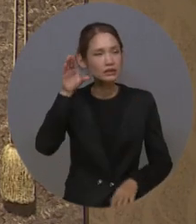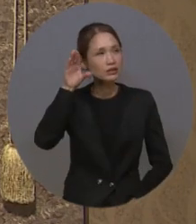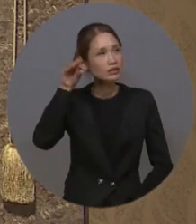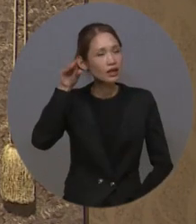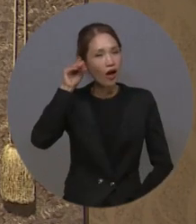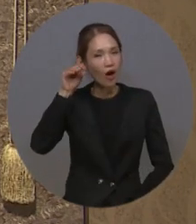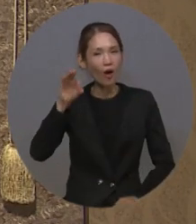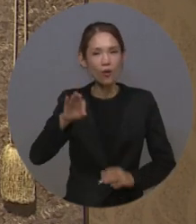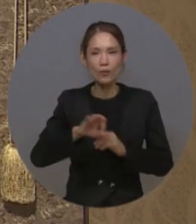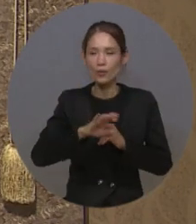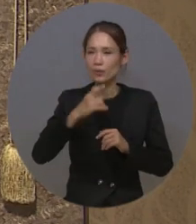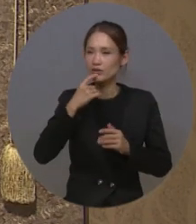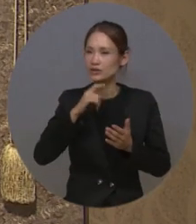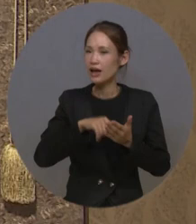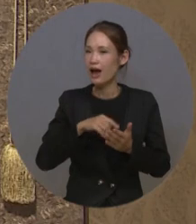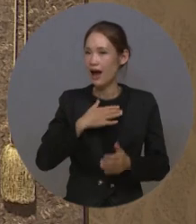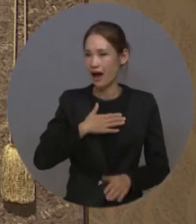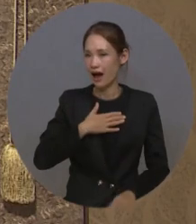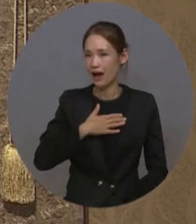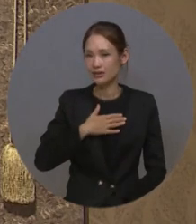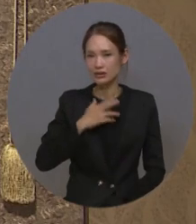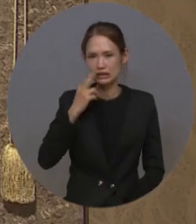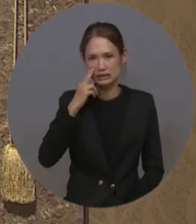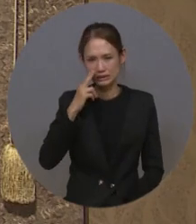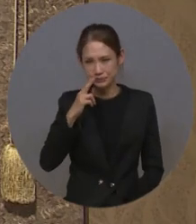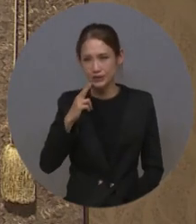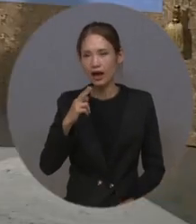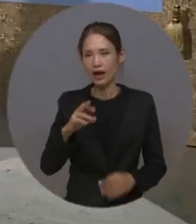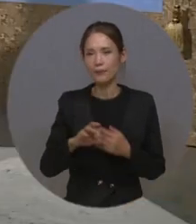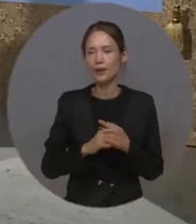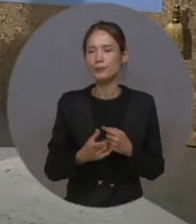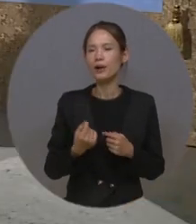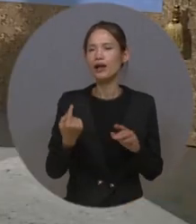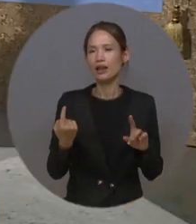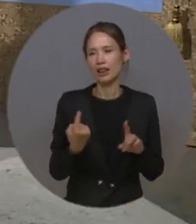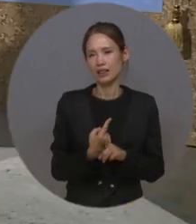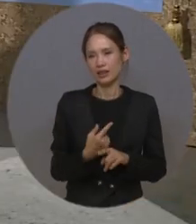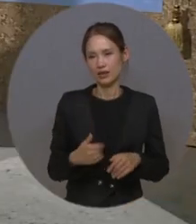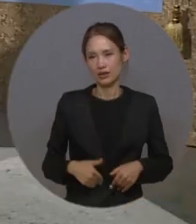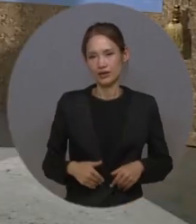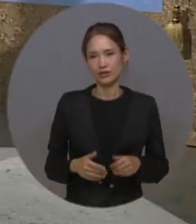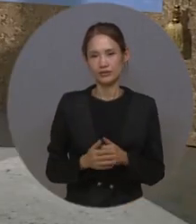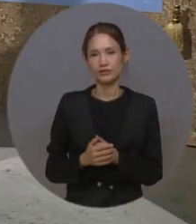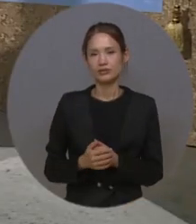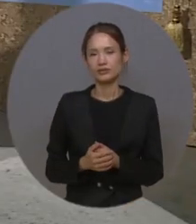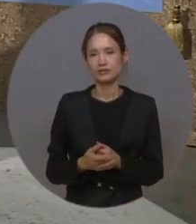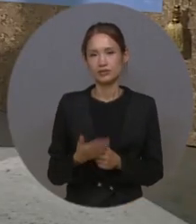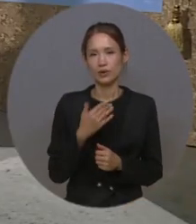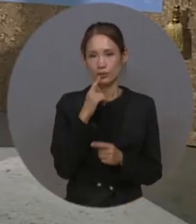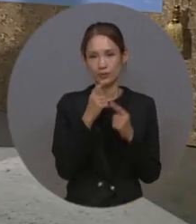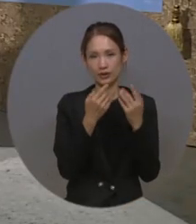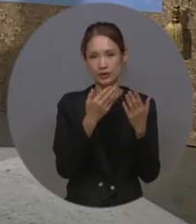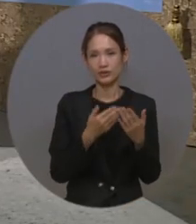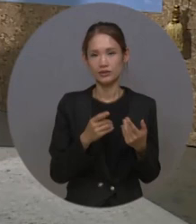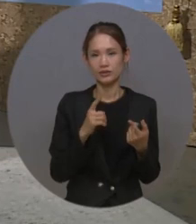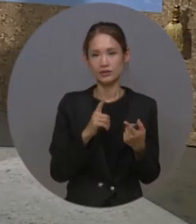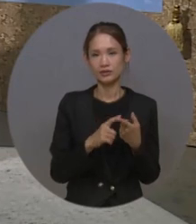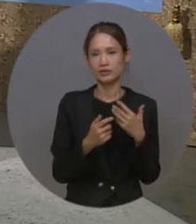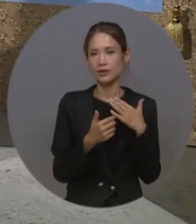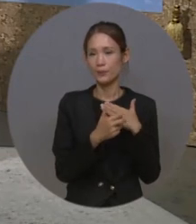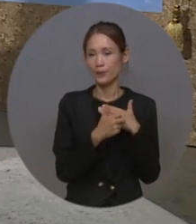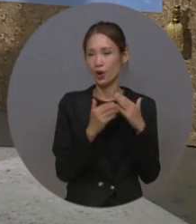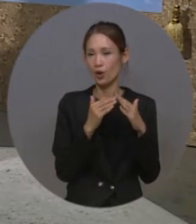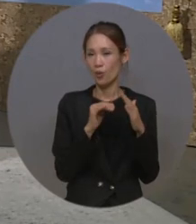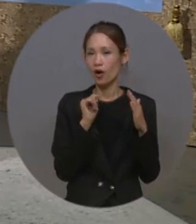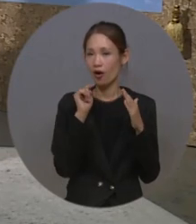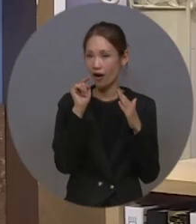나서 심각하다 싶으면 네. 빨리 조치를 취해야죠. 이제 앞서 말씀하신 것처럼 이제 병원에